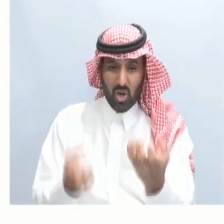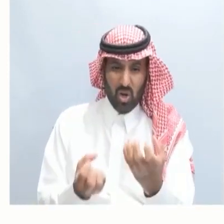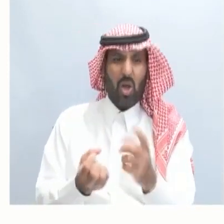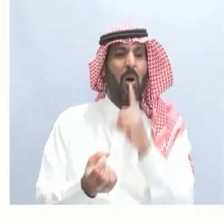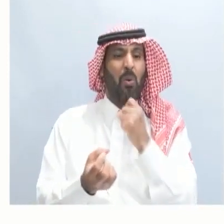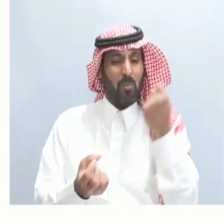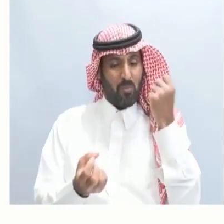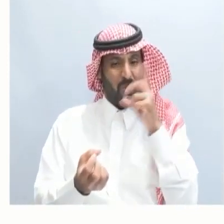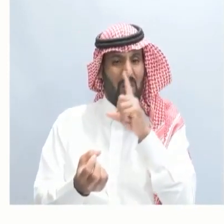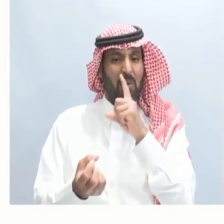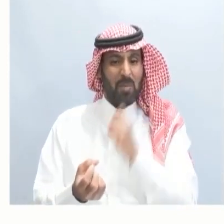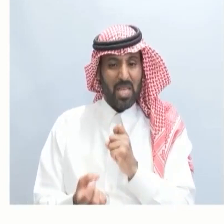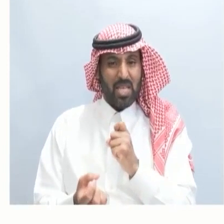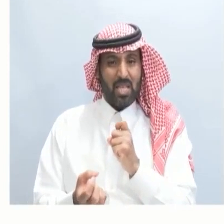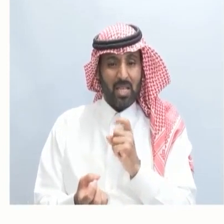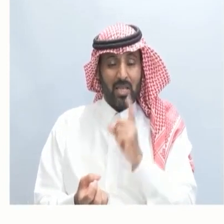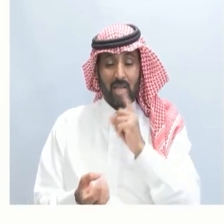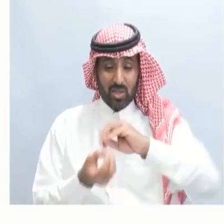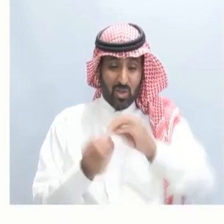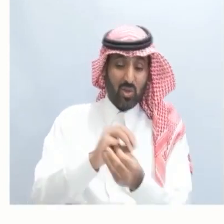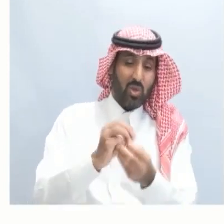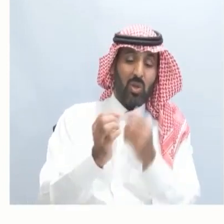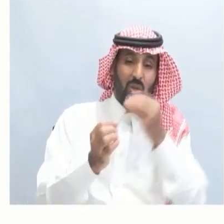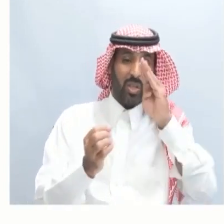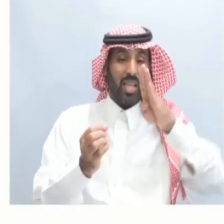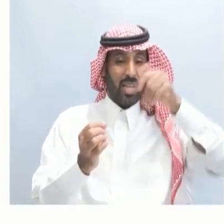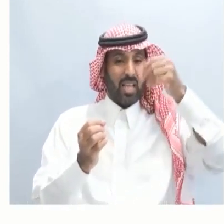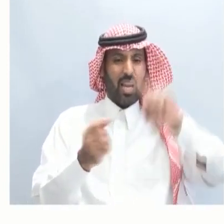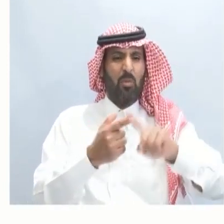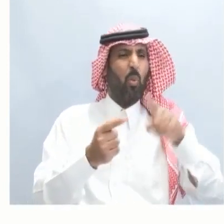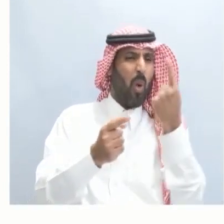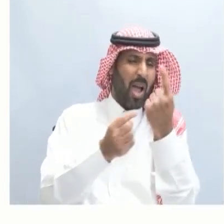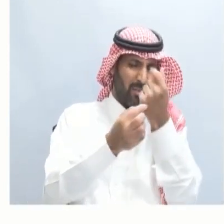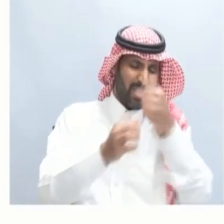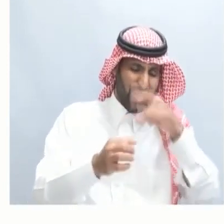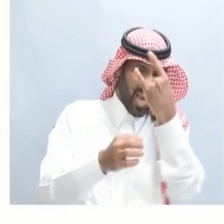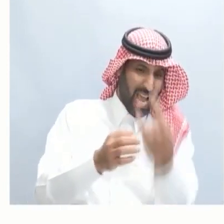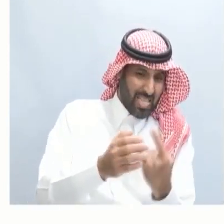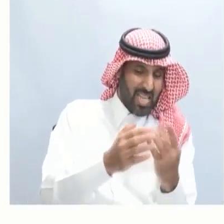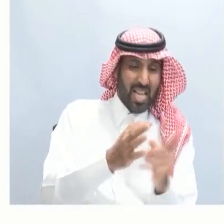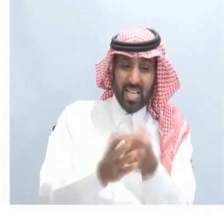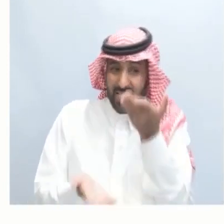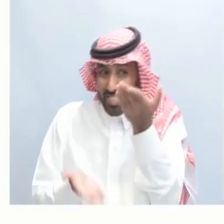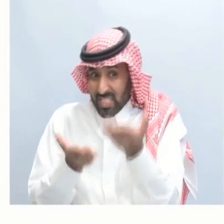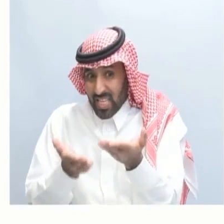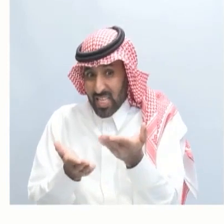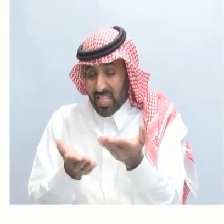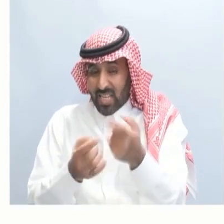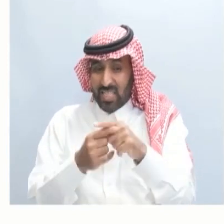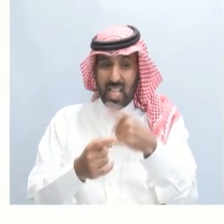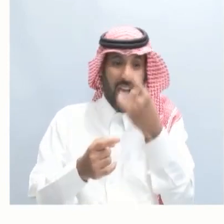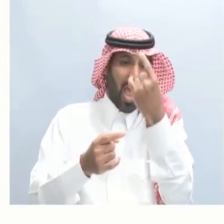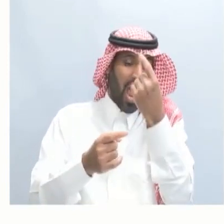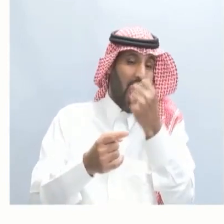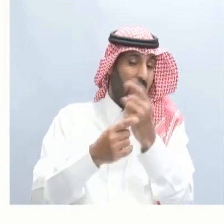100 احسنتم حولتها الى الكيلوغرام اصبحت 0 من حصلت على الاتزان عند مسافه 10